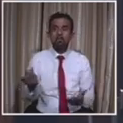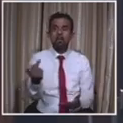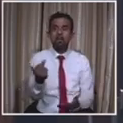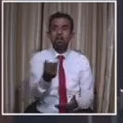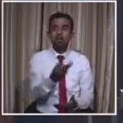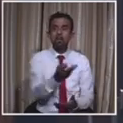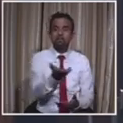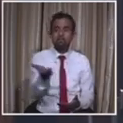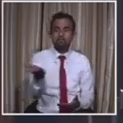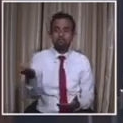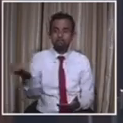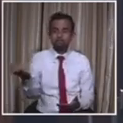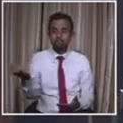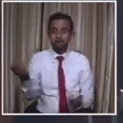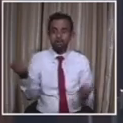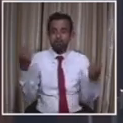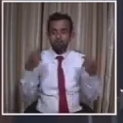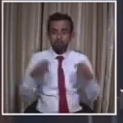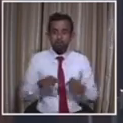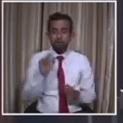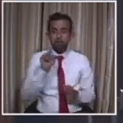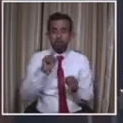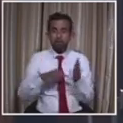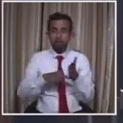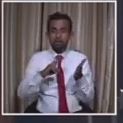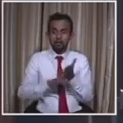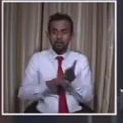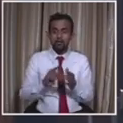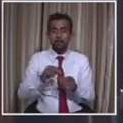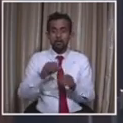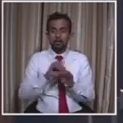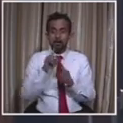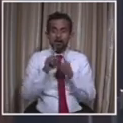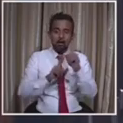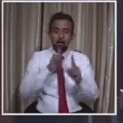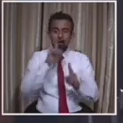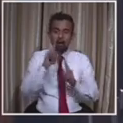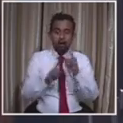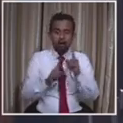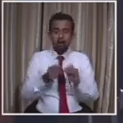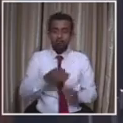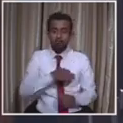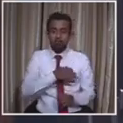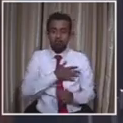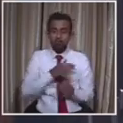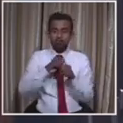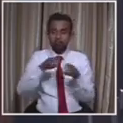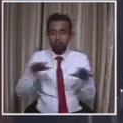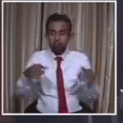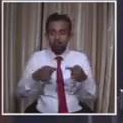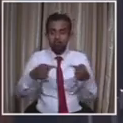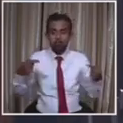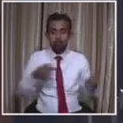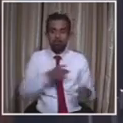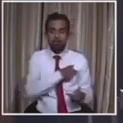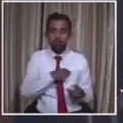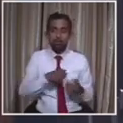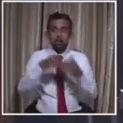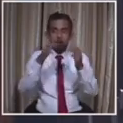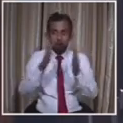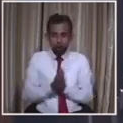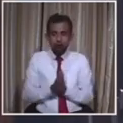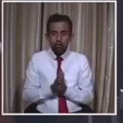ඉන්නවා. මේ ඇවිල්ලා මෙතන ජනප්‍රිය වෙන්න රූපවාහිනියට අරටයි මේවටයි කතා කරනවා. වෛරය වපුරනවා. විපක්ෂයේ නායකයෙක් ඉඳලා හැමගෙනාම එක්